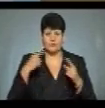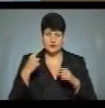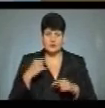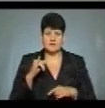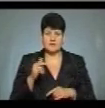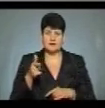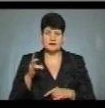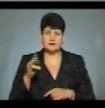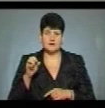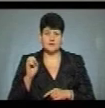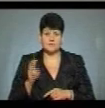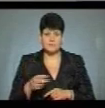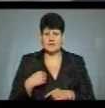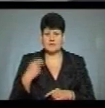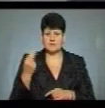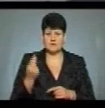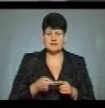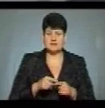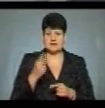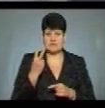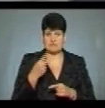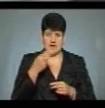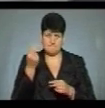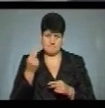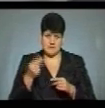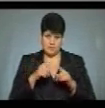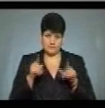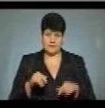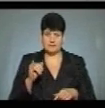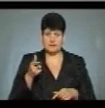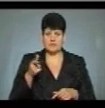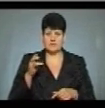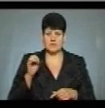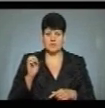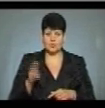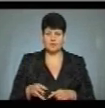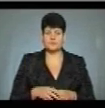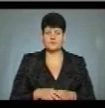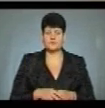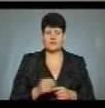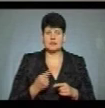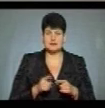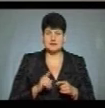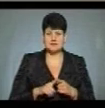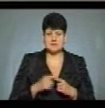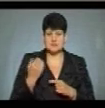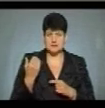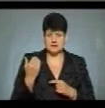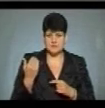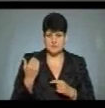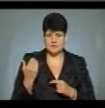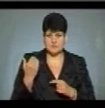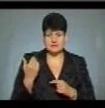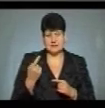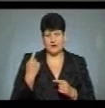Гнатюка. Я намалювала оцих два малюнки. Іван Гнатюк, це обложка його, одної із